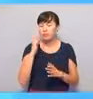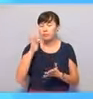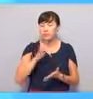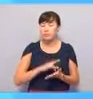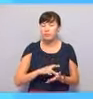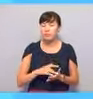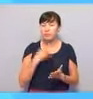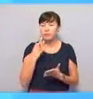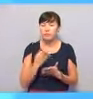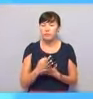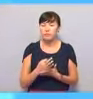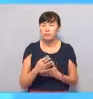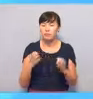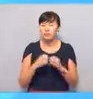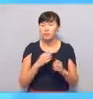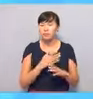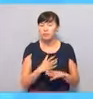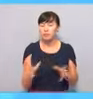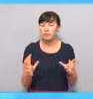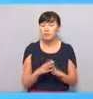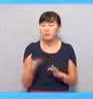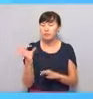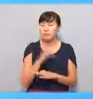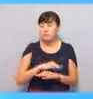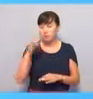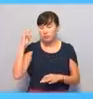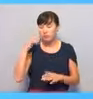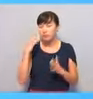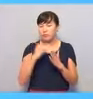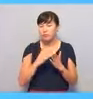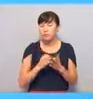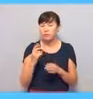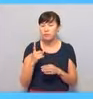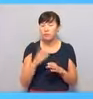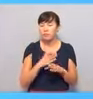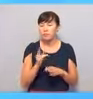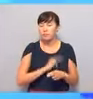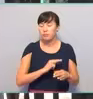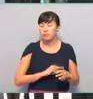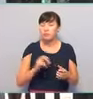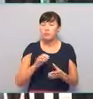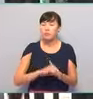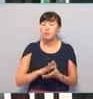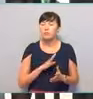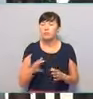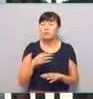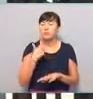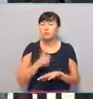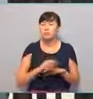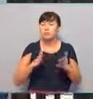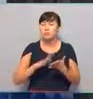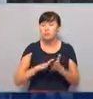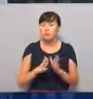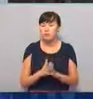Шымкент қаласының жауапкершілігіндегі 10-шы сектор мен Батыс Қазақстан облысына бекітілген 11-шы сектордың жұмысымен танысты. Өңір басшысы